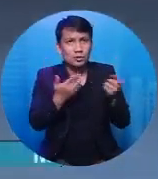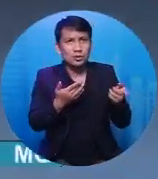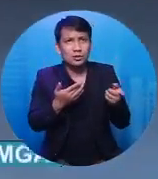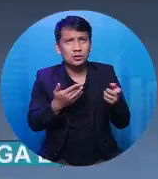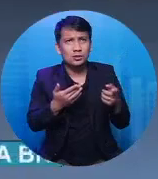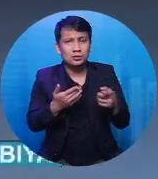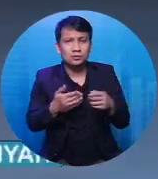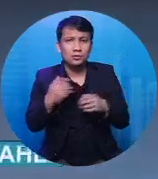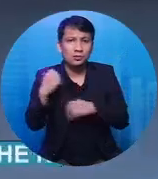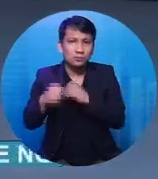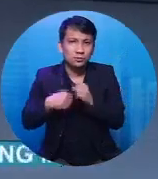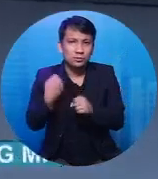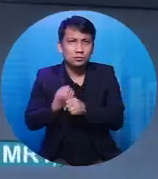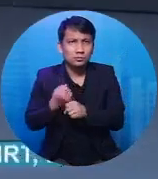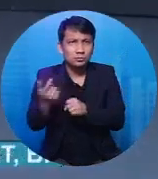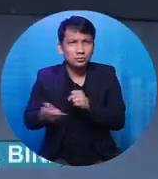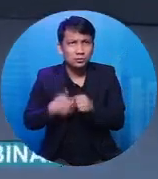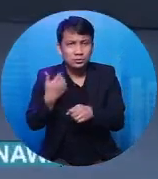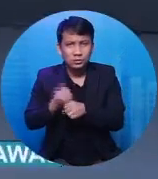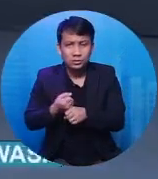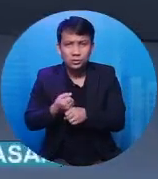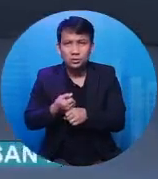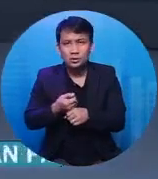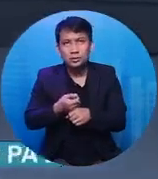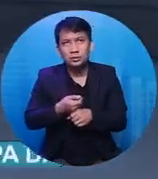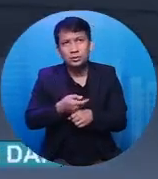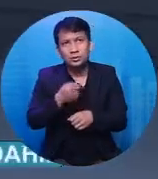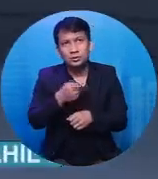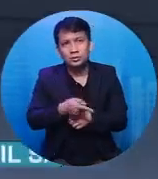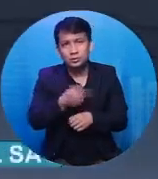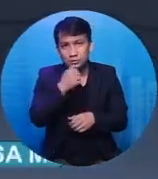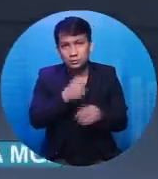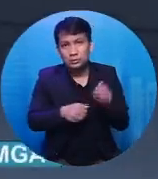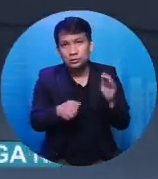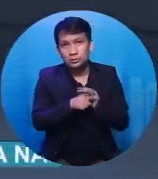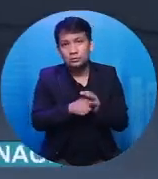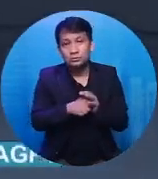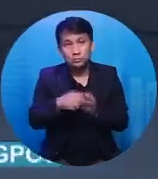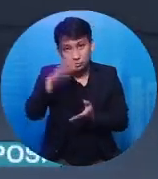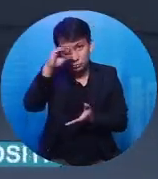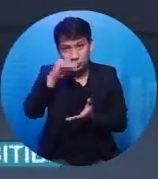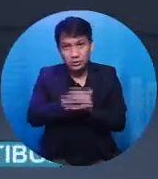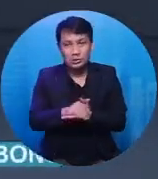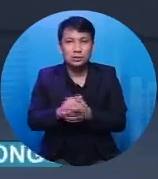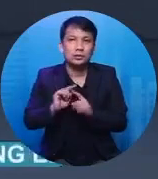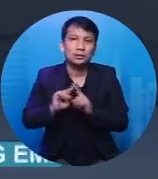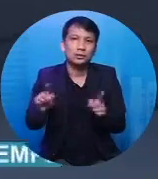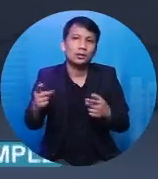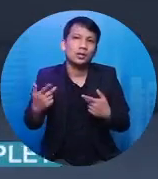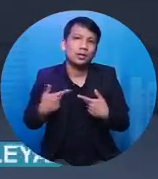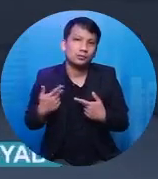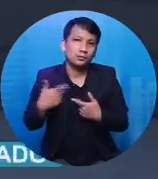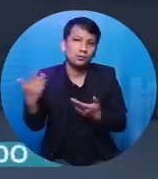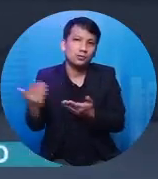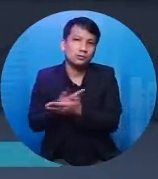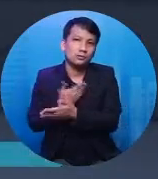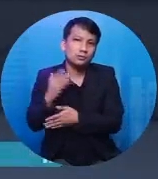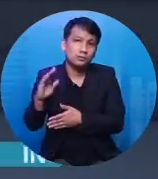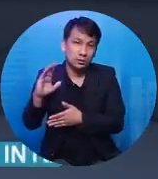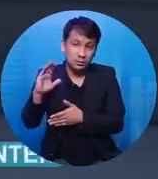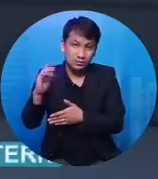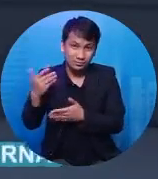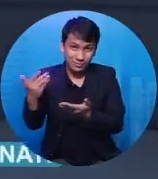after so many years dahil magaling magtago itong si Mister. Eh, meron na palang anak kay Kabit.